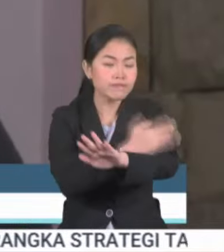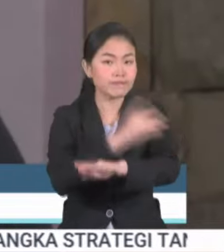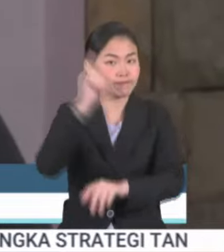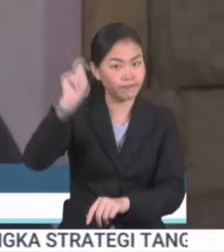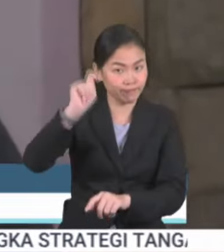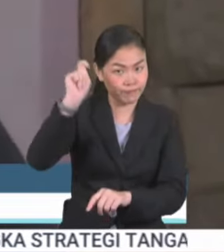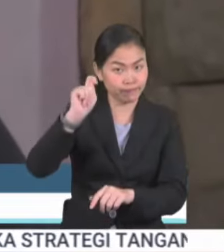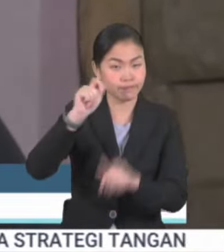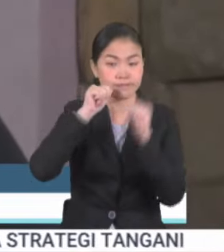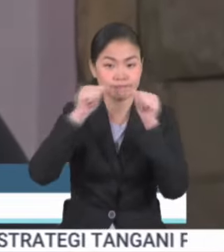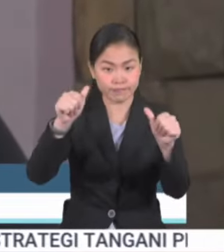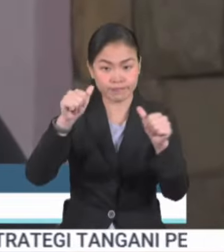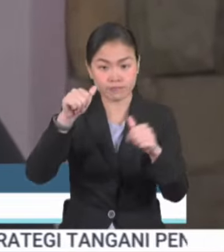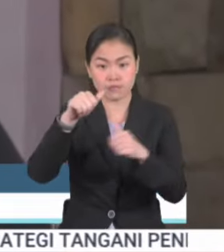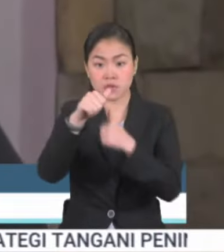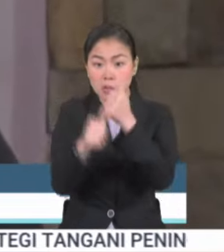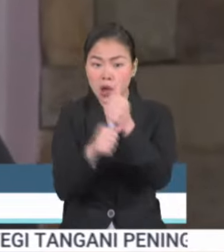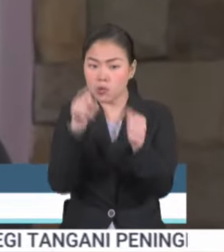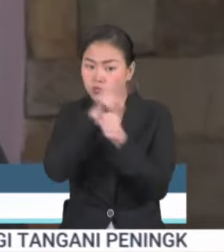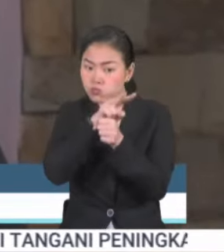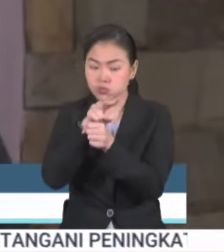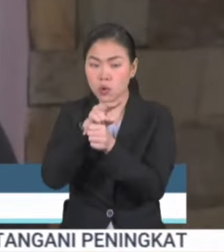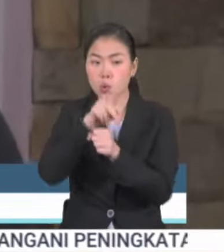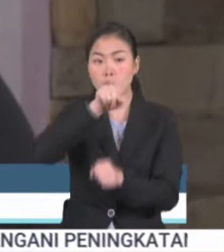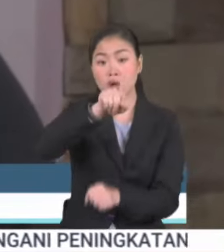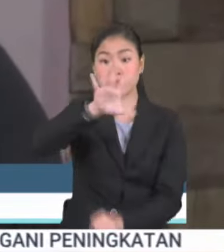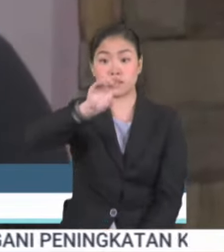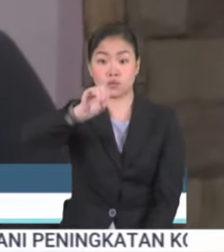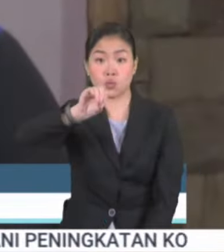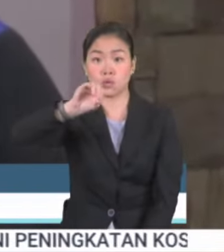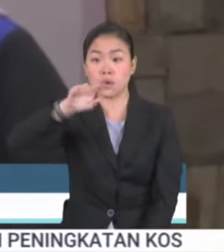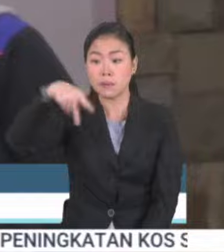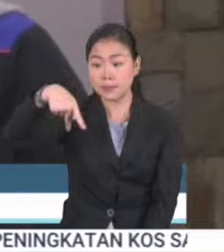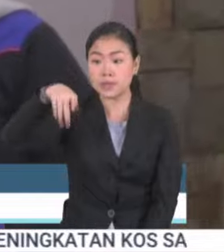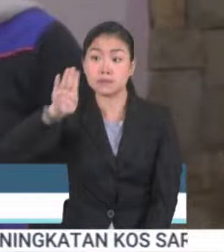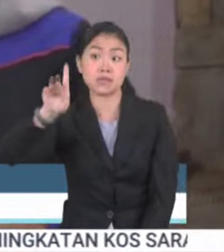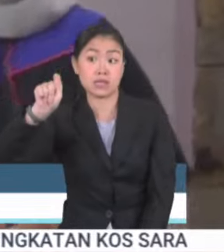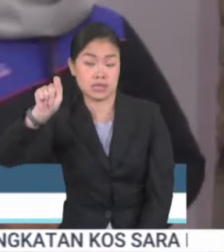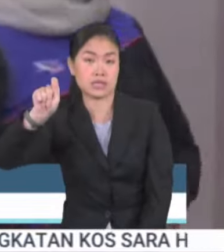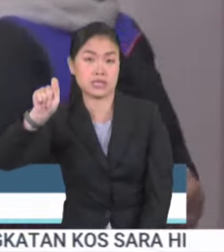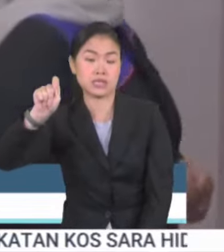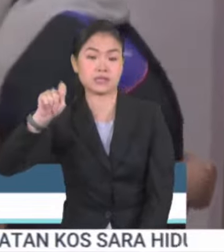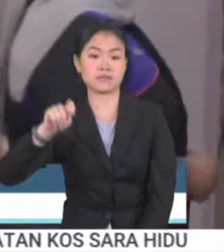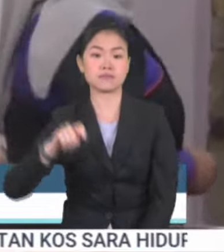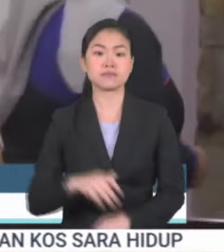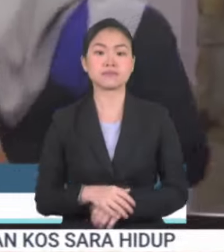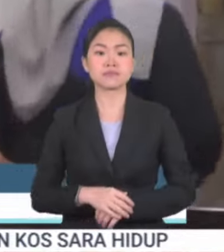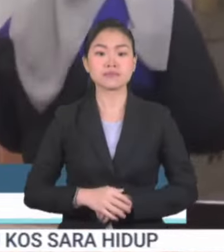awam di bawah seliaan 150 PBT di seluruh negara.